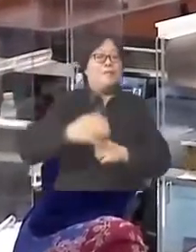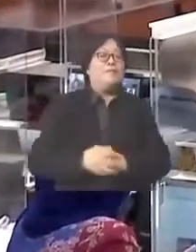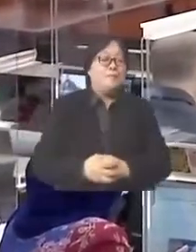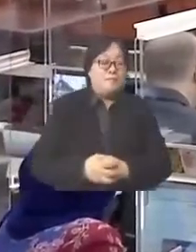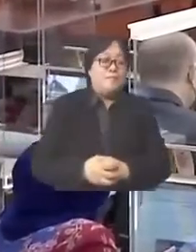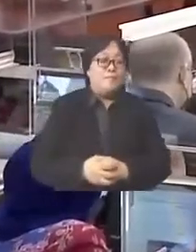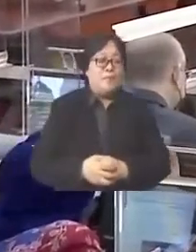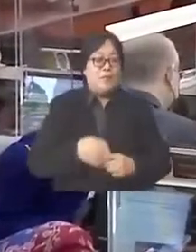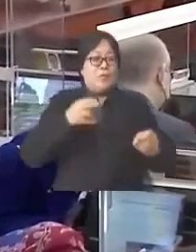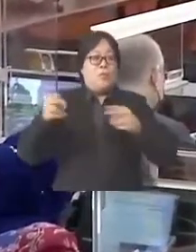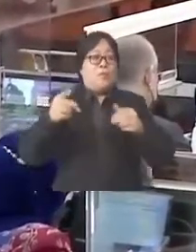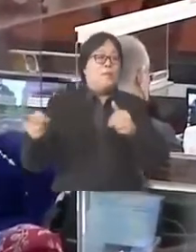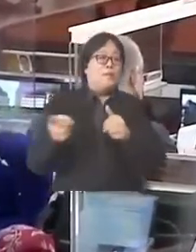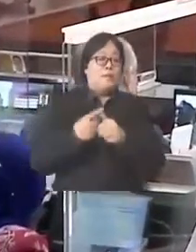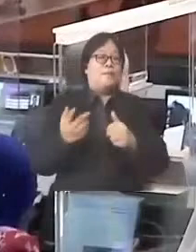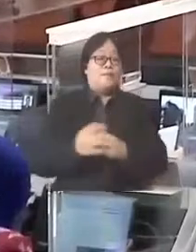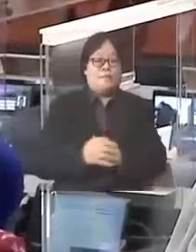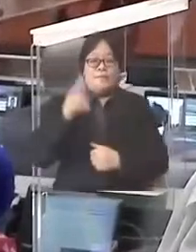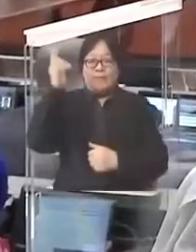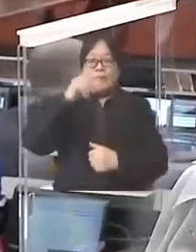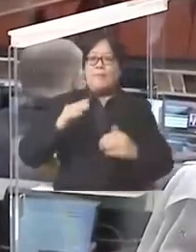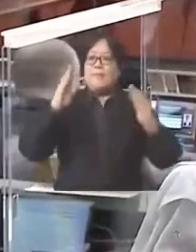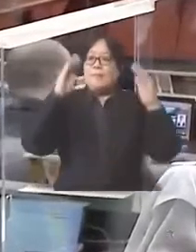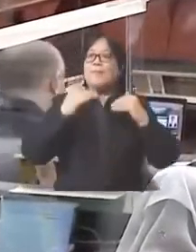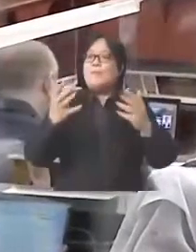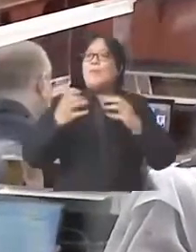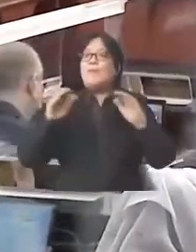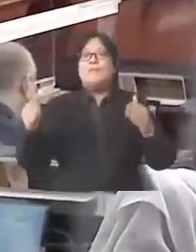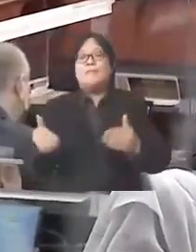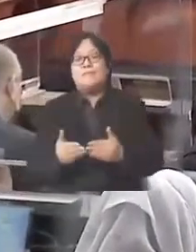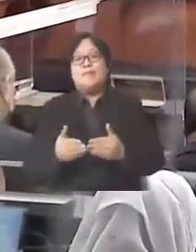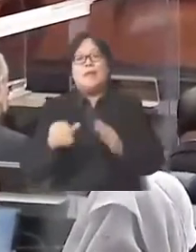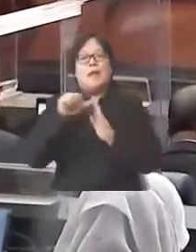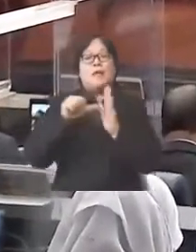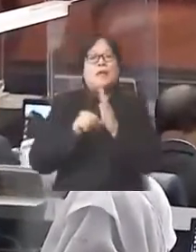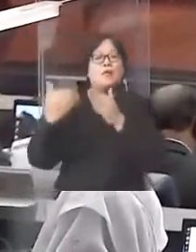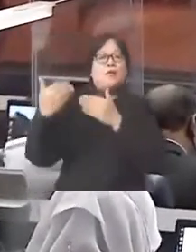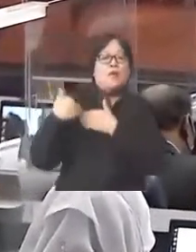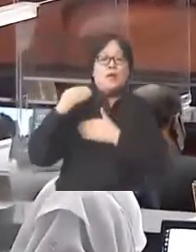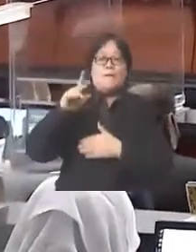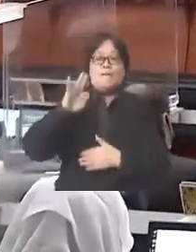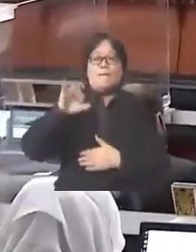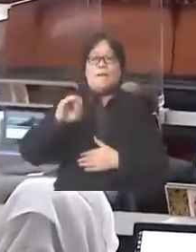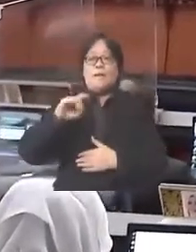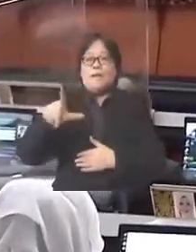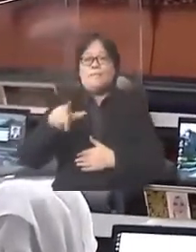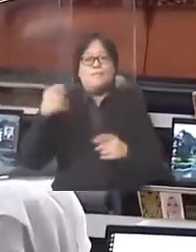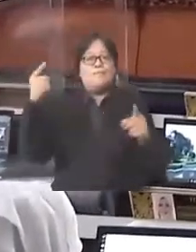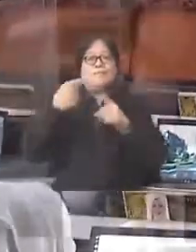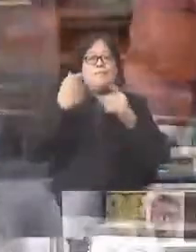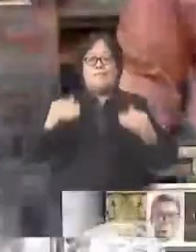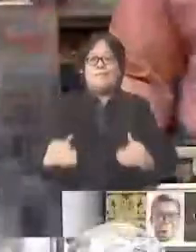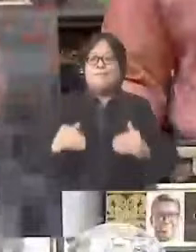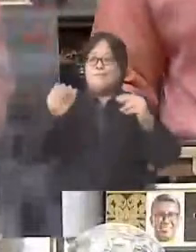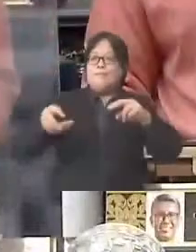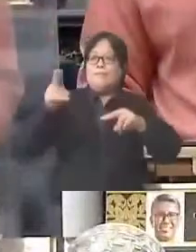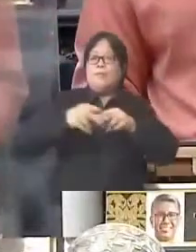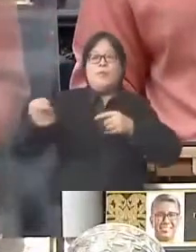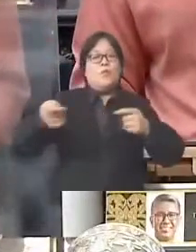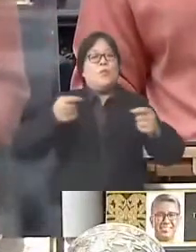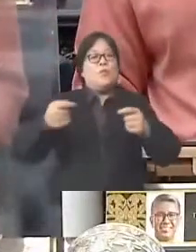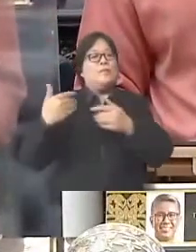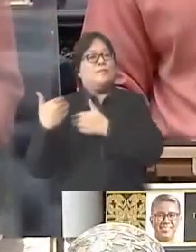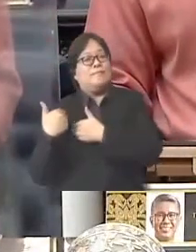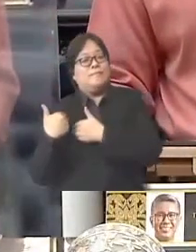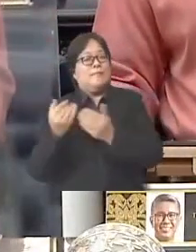depan bagi ini setiap pertama tajaan bahasa untuk memperkenalkan APTA tanggungjawab fiskal dengan tujuan meningkatkan tak diurus